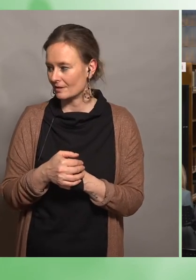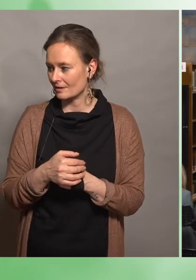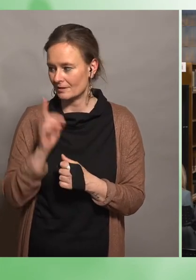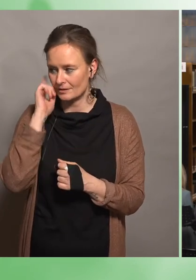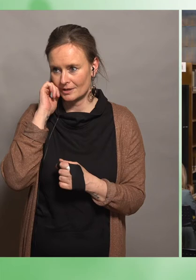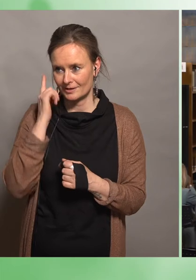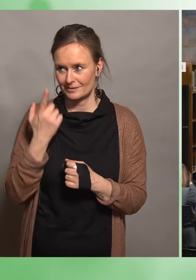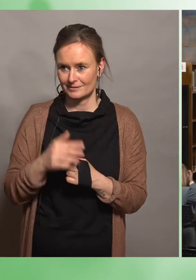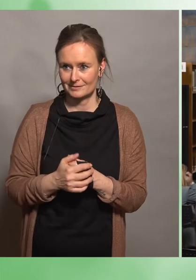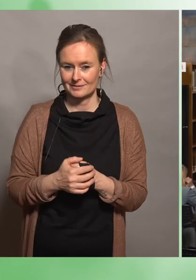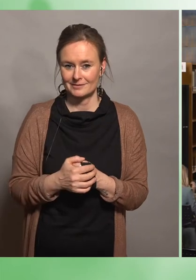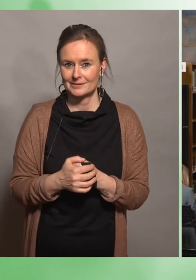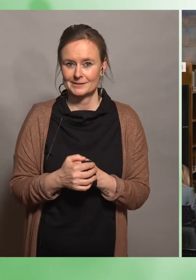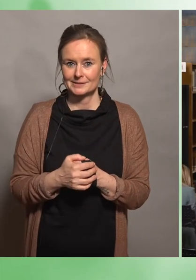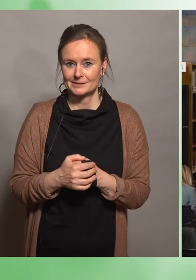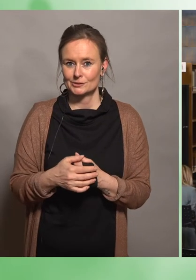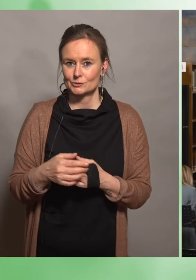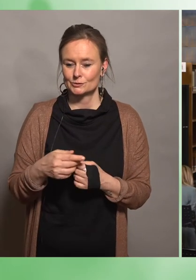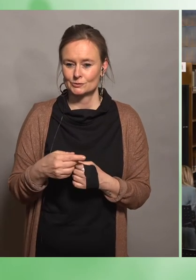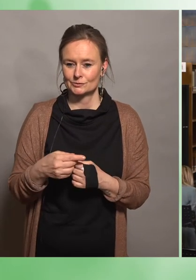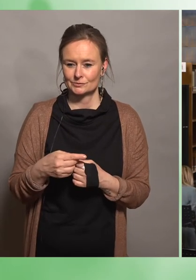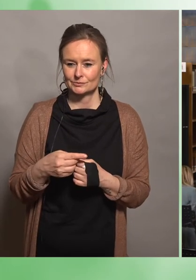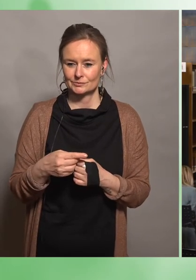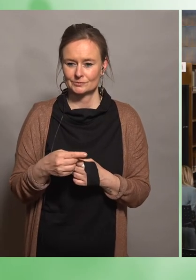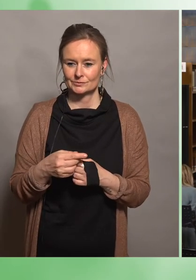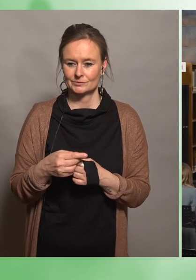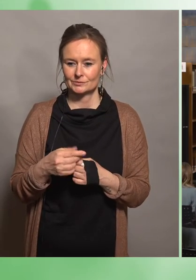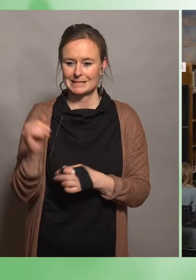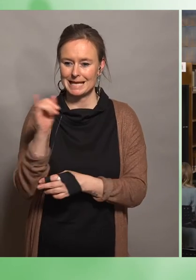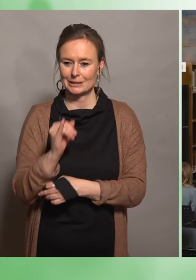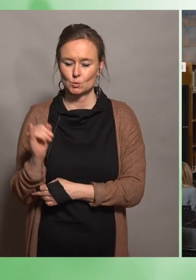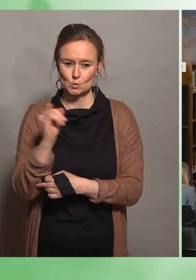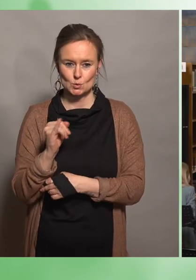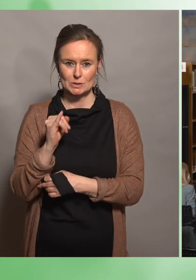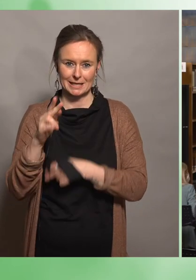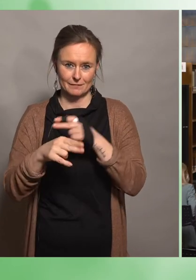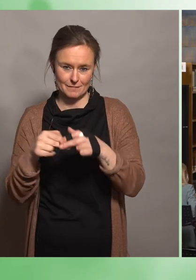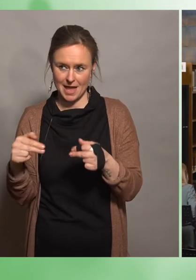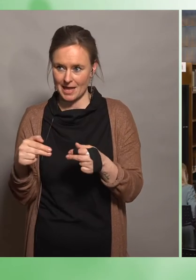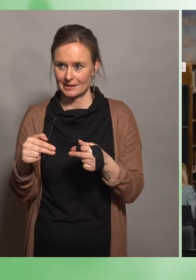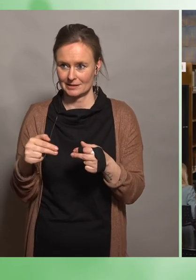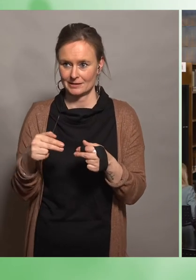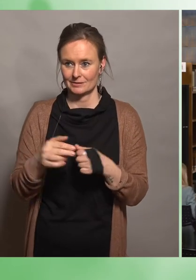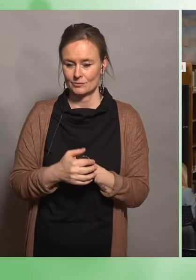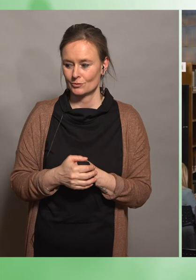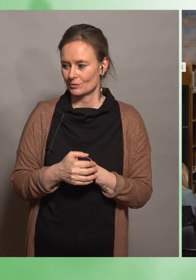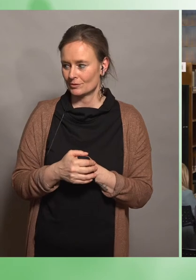Dann für die Industriellen Vereinigung Niederösterreich bitte ich Thomas Salzer herauszukommen. Auch Ihnen herzlich willkommen.